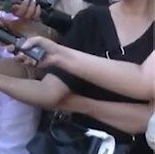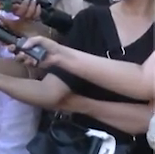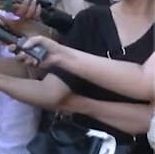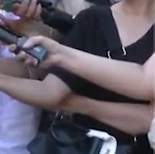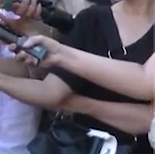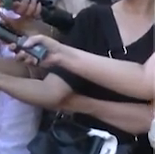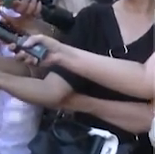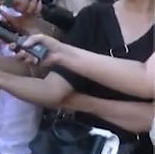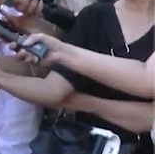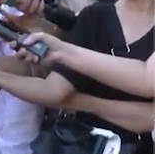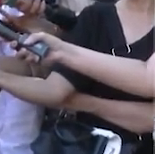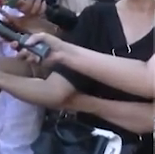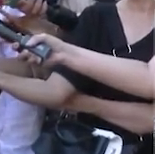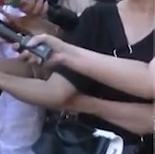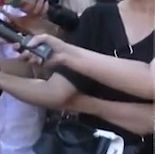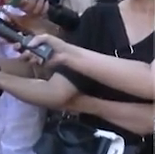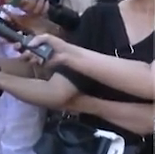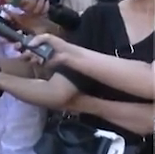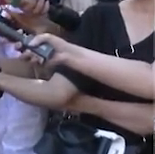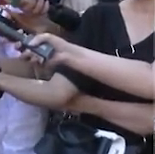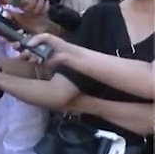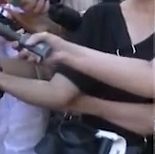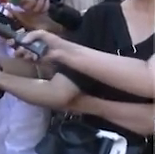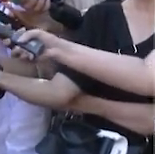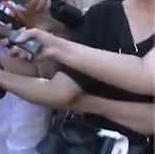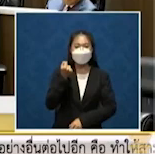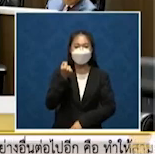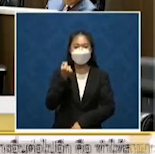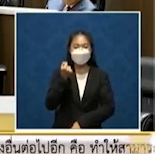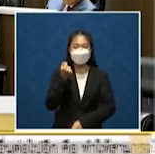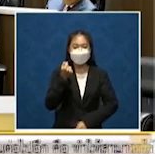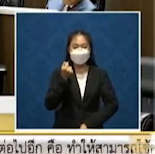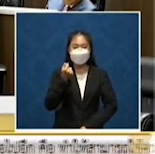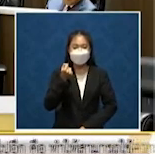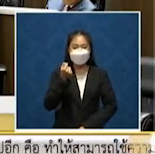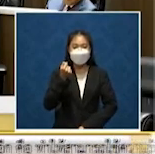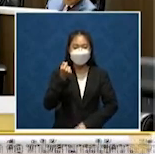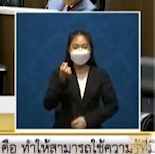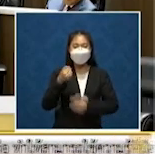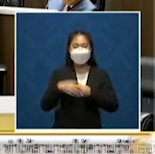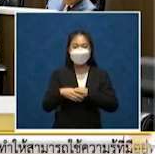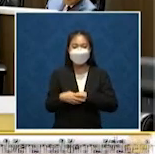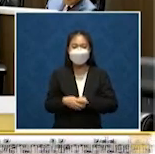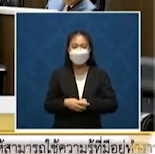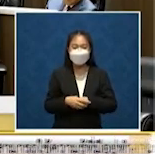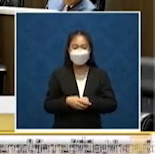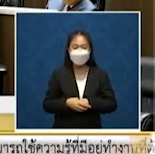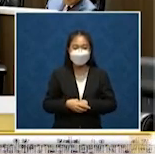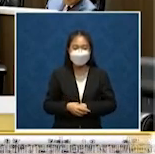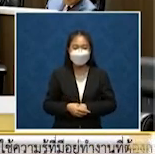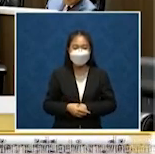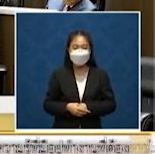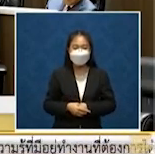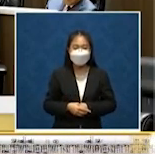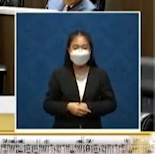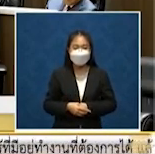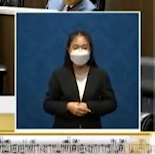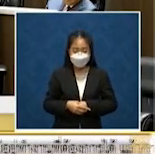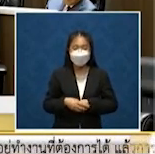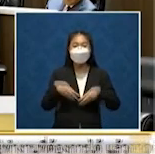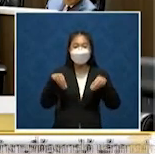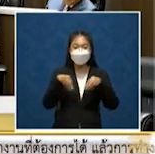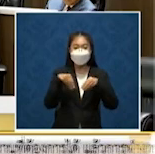ปรายแบบนี้ในสภาเปลวสีเงินใช้คำว่าทื่อนะโง่และจุดๆนะ